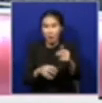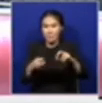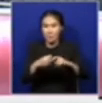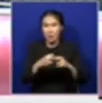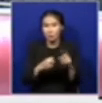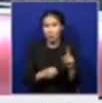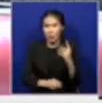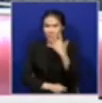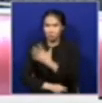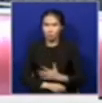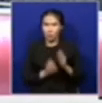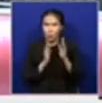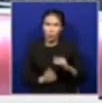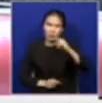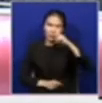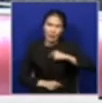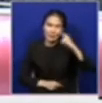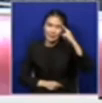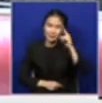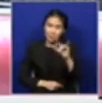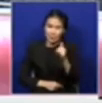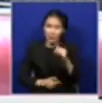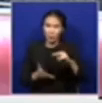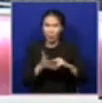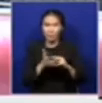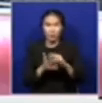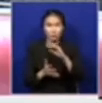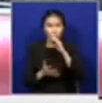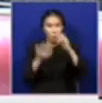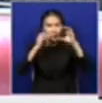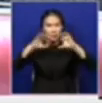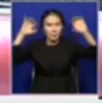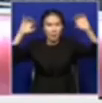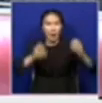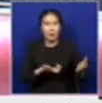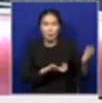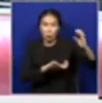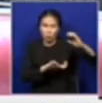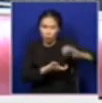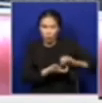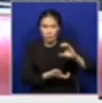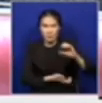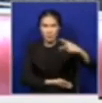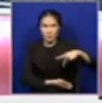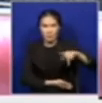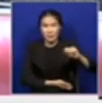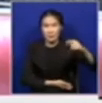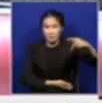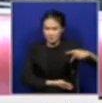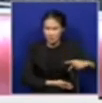ของคนไทยที่จะเกิดหากรัฐบาลเข้าร่วมภาคี CPTPP